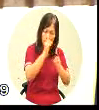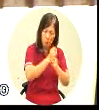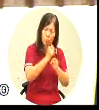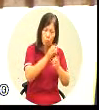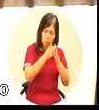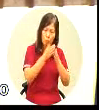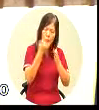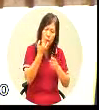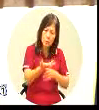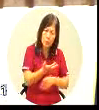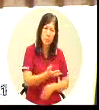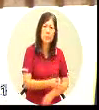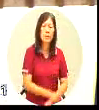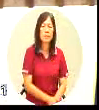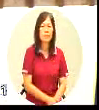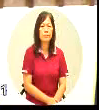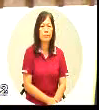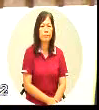作？